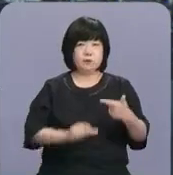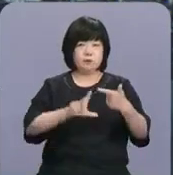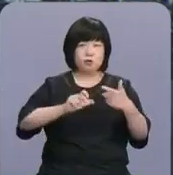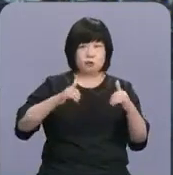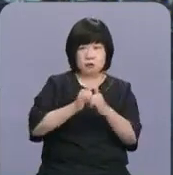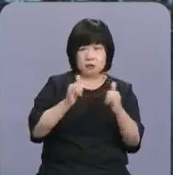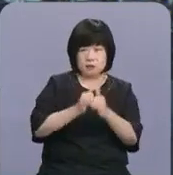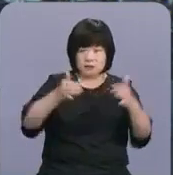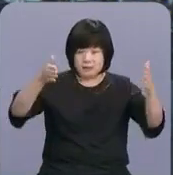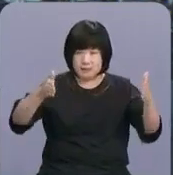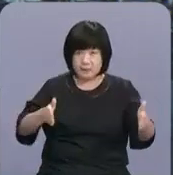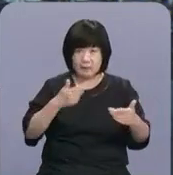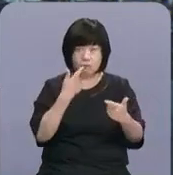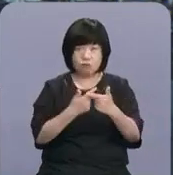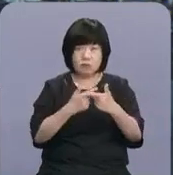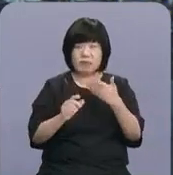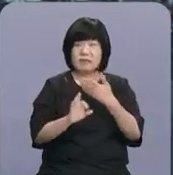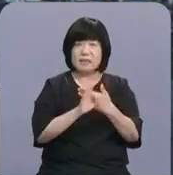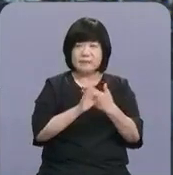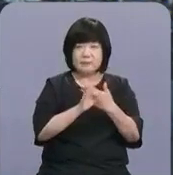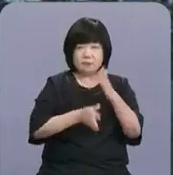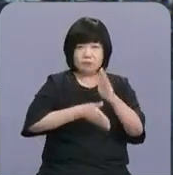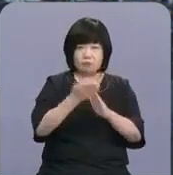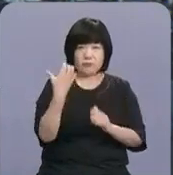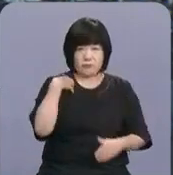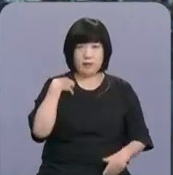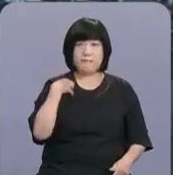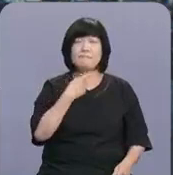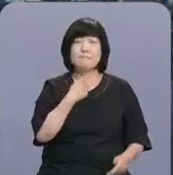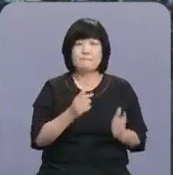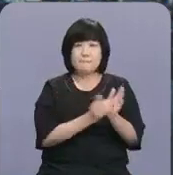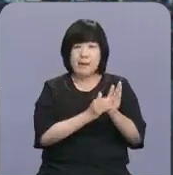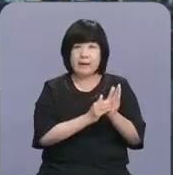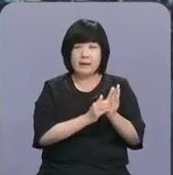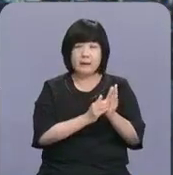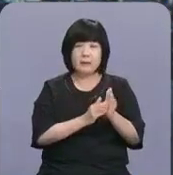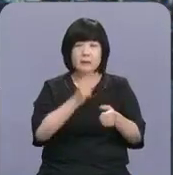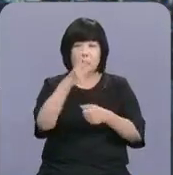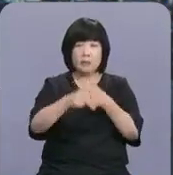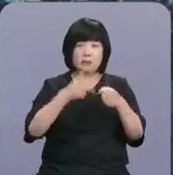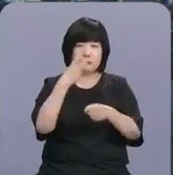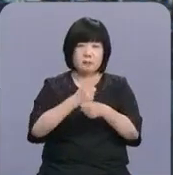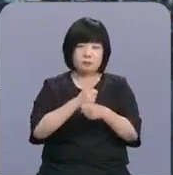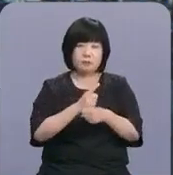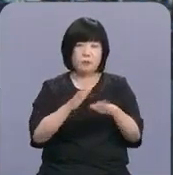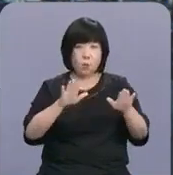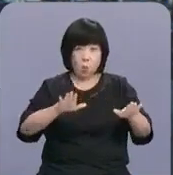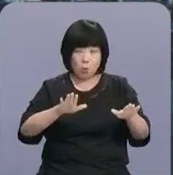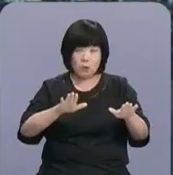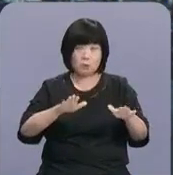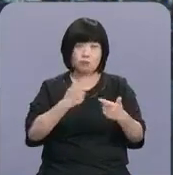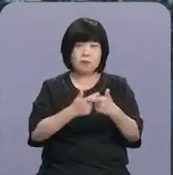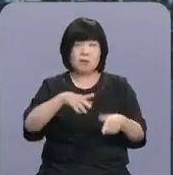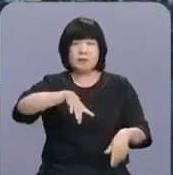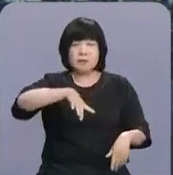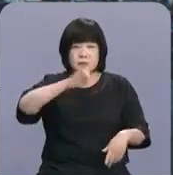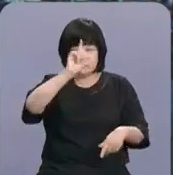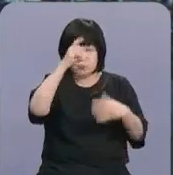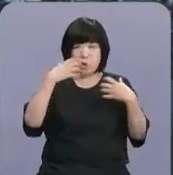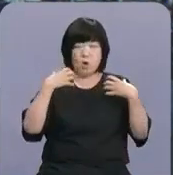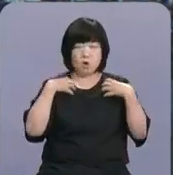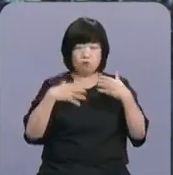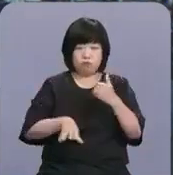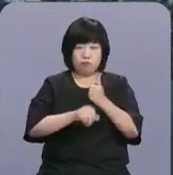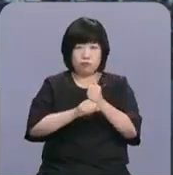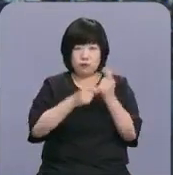6.25 전쟁 기간 부산은 임시 수도 역할을 했습니다. 6.25 전쟁 71주년인 오늘 부산에서 처음으로 정부 주관 기념